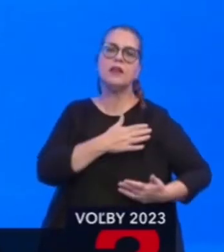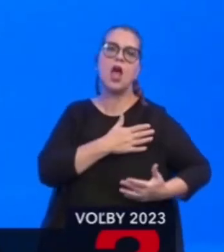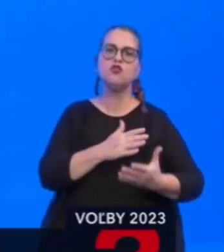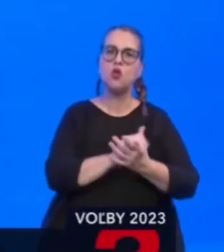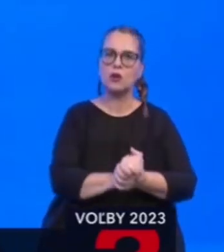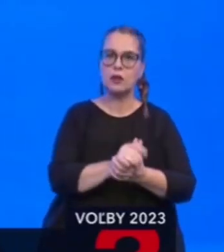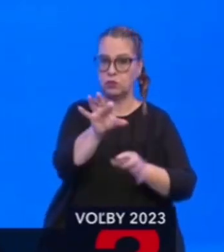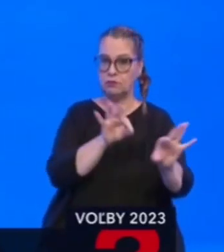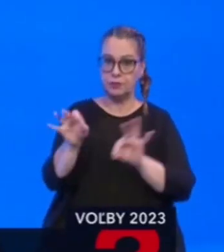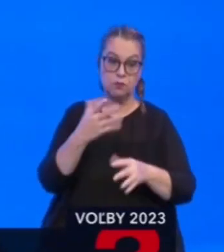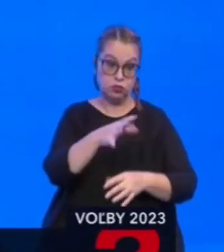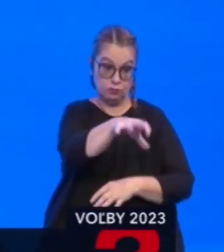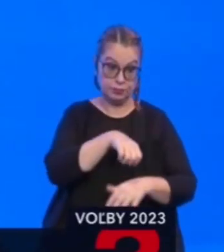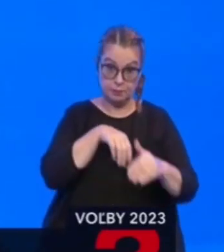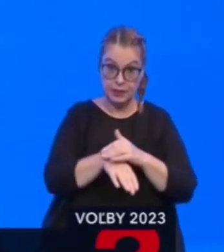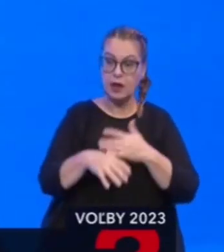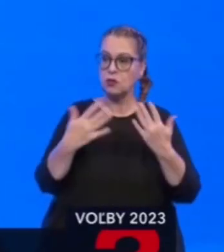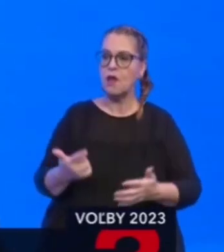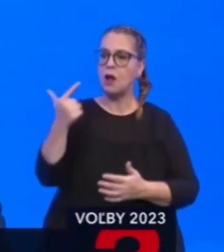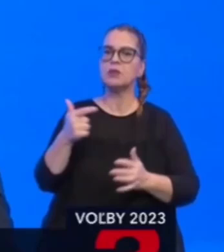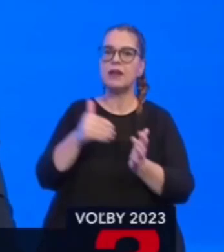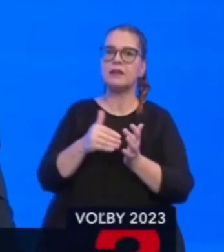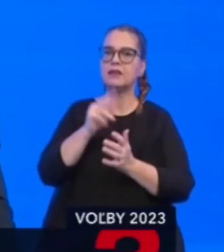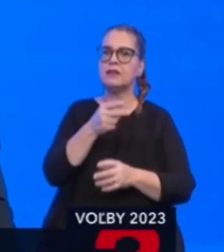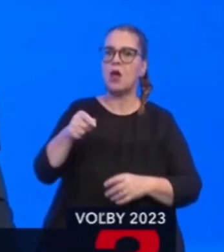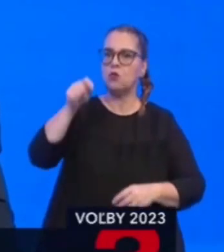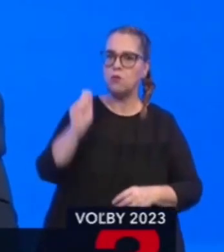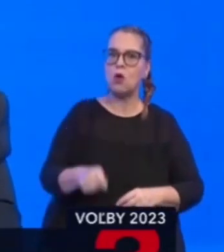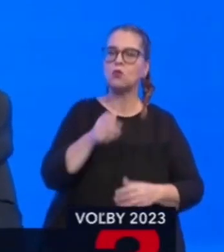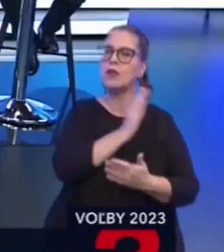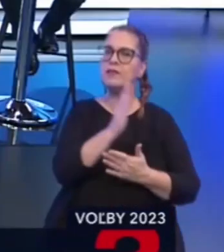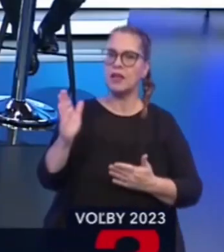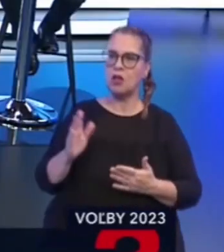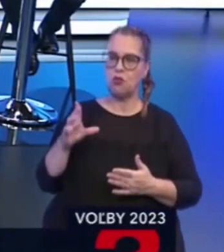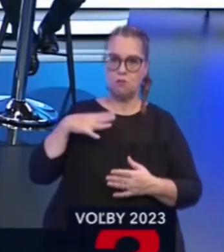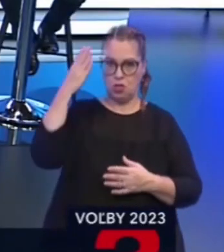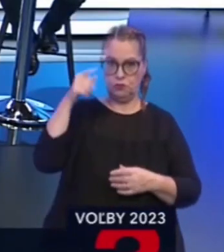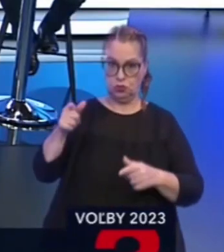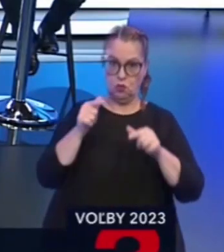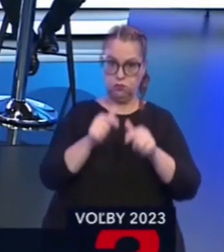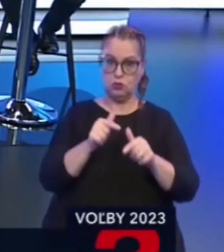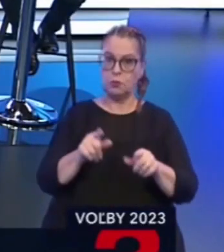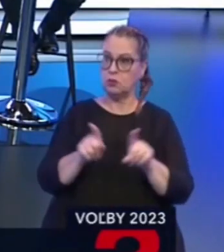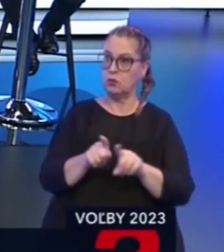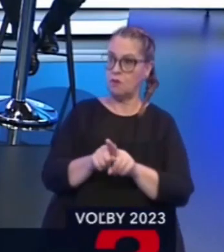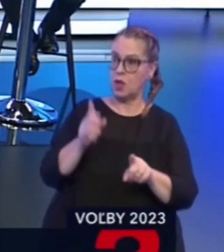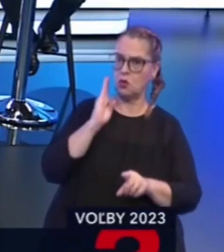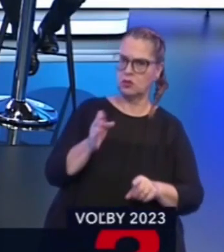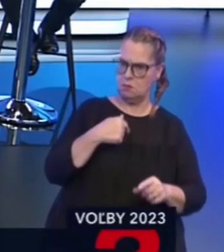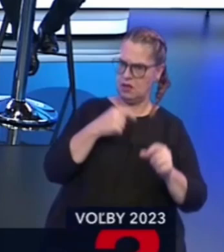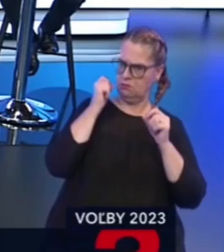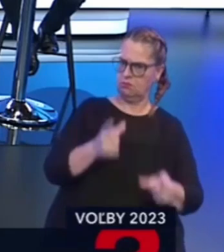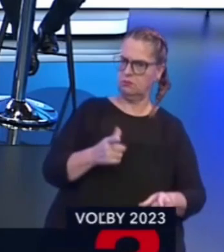Budete mať na výber. Buď zoberete migrantov, alebo 20 000 € pokuta za každého. Pán Šimečka to podporil. Trošku ma prekvapilo aj postoj Smeru sociálnej